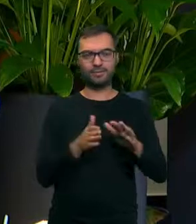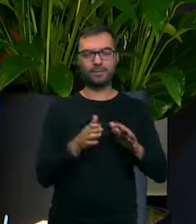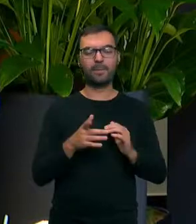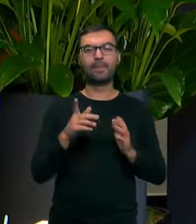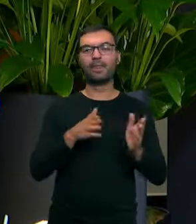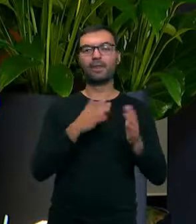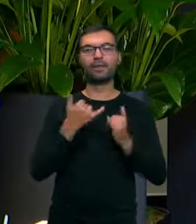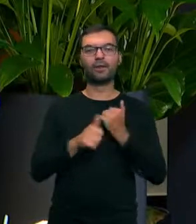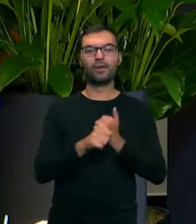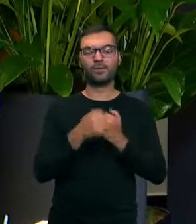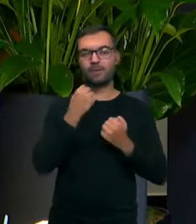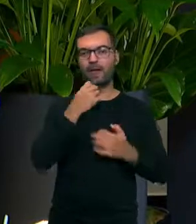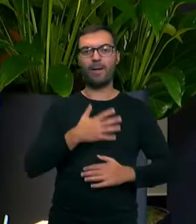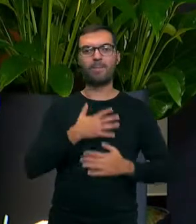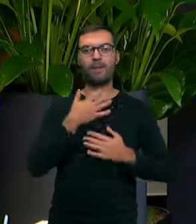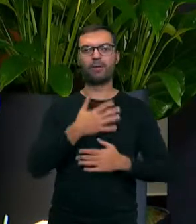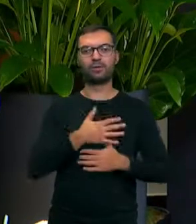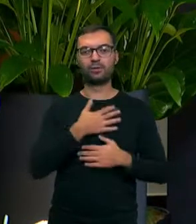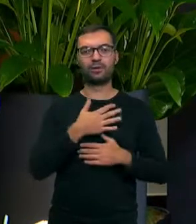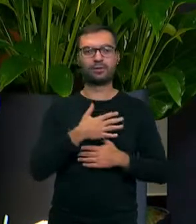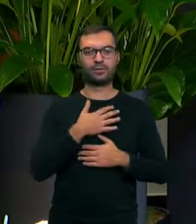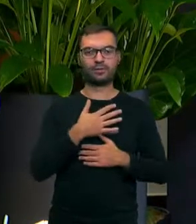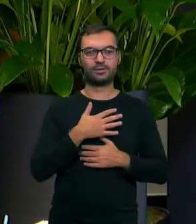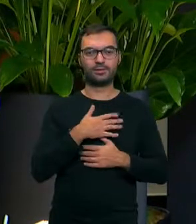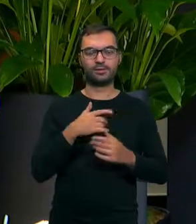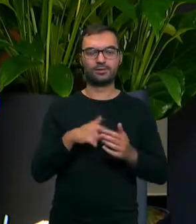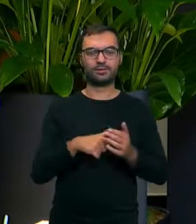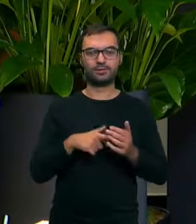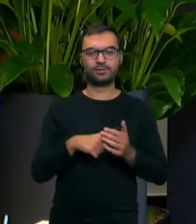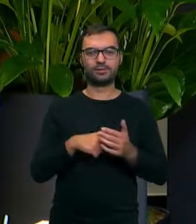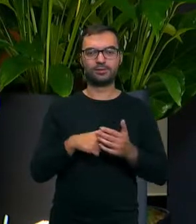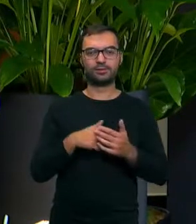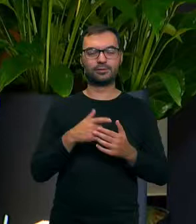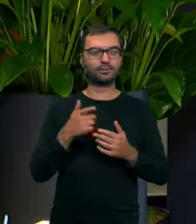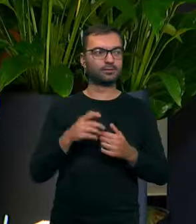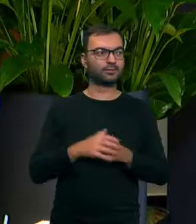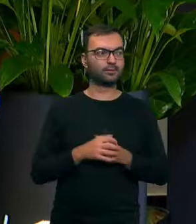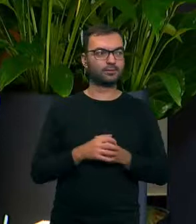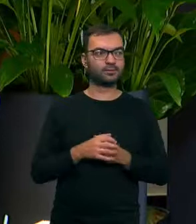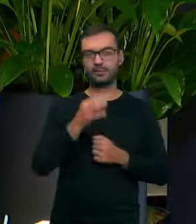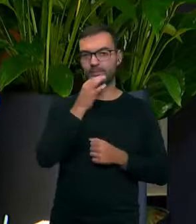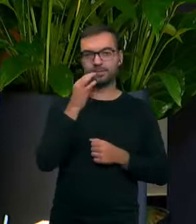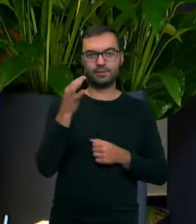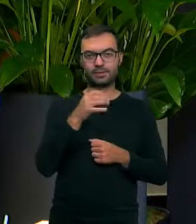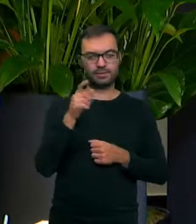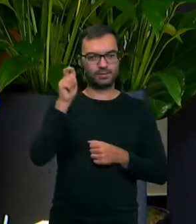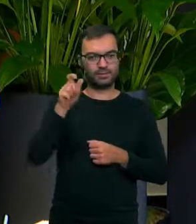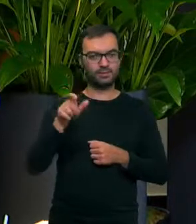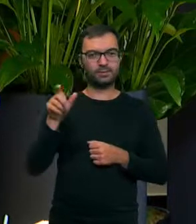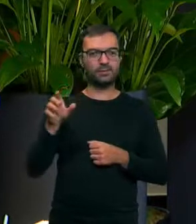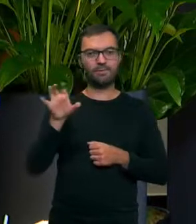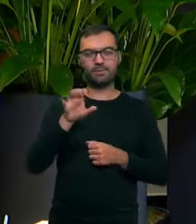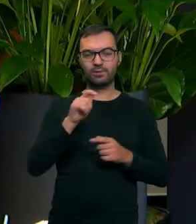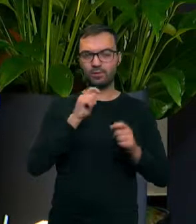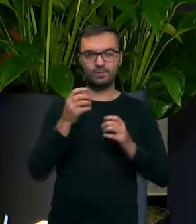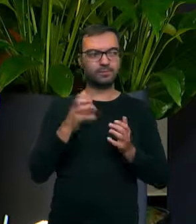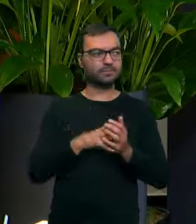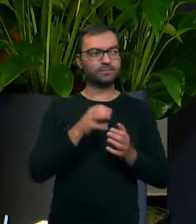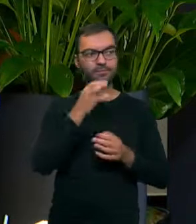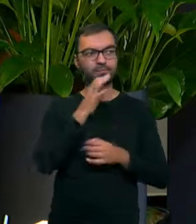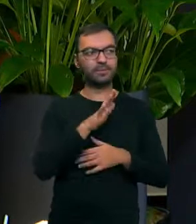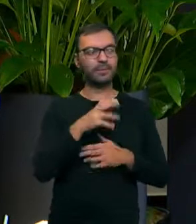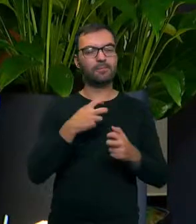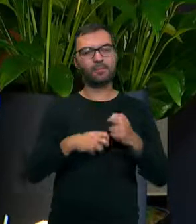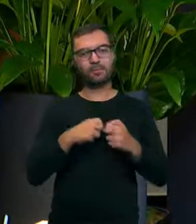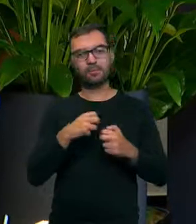w przypadku takich bardzo emocjonalnych, zwłaszcza ról, wydaje mi się uprawnione, i to jest pytanie od jednego z naszych widzów, czy